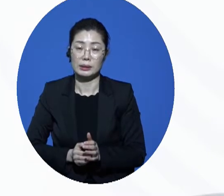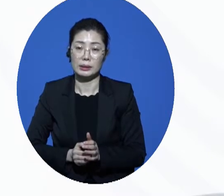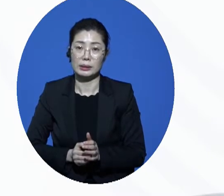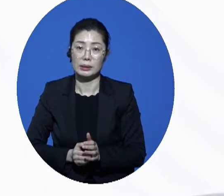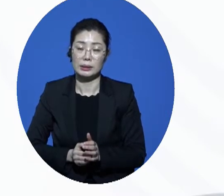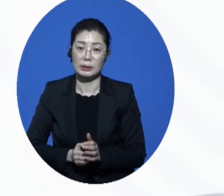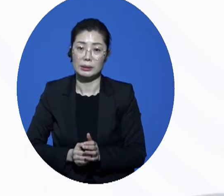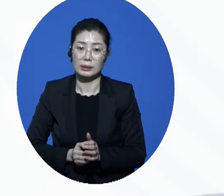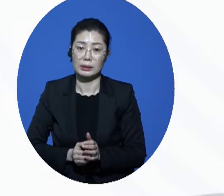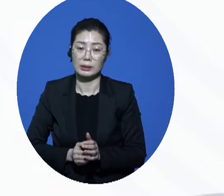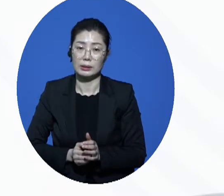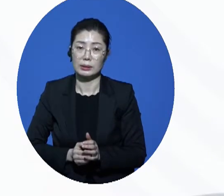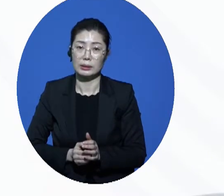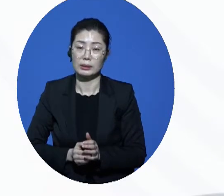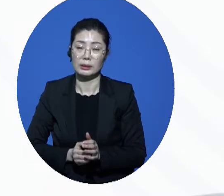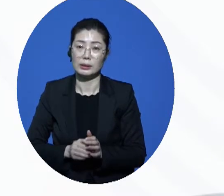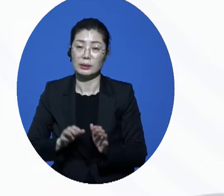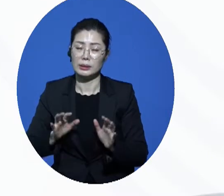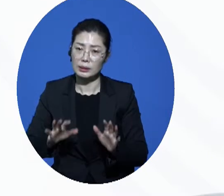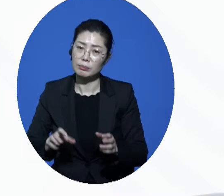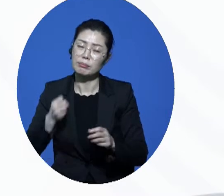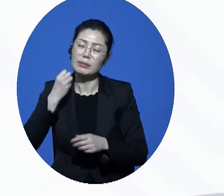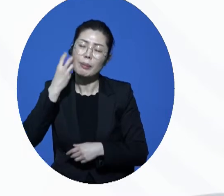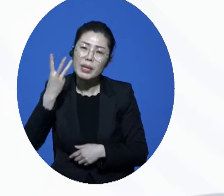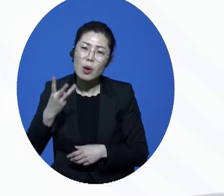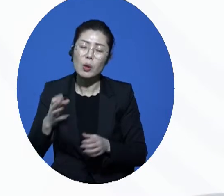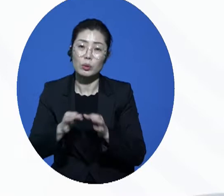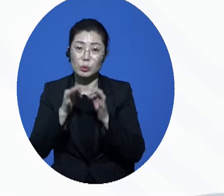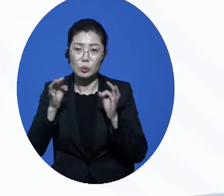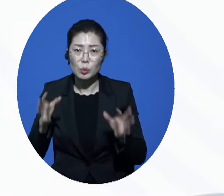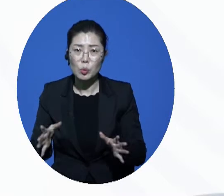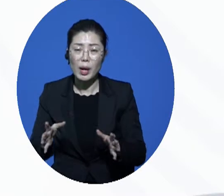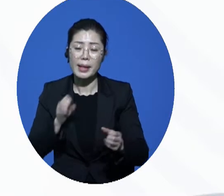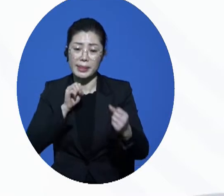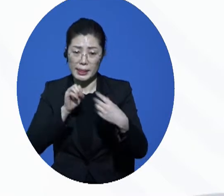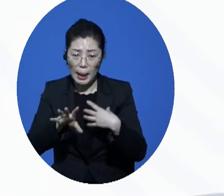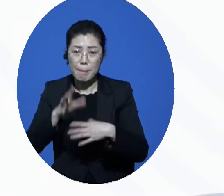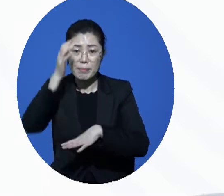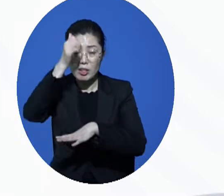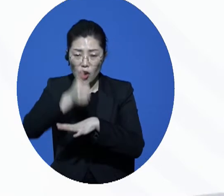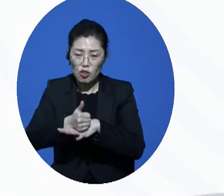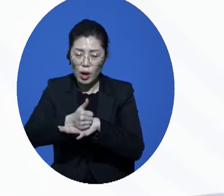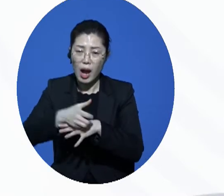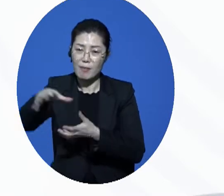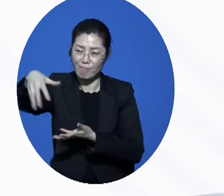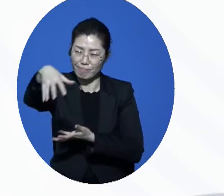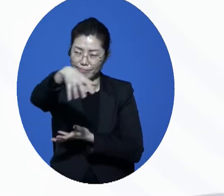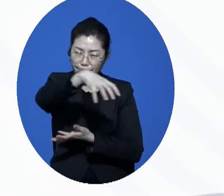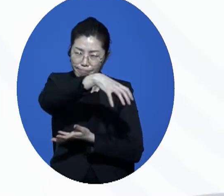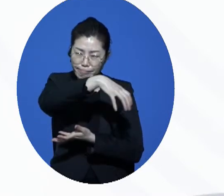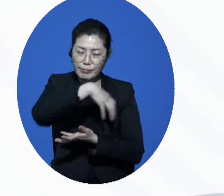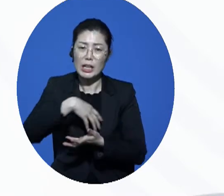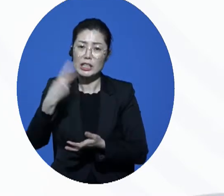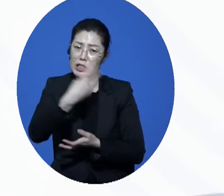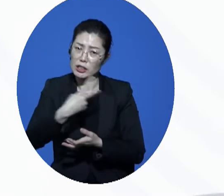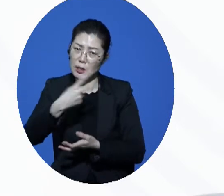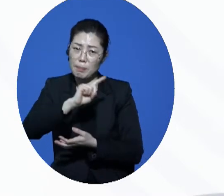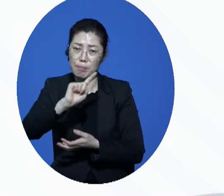네트워크 전역에 걸쳐서 배포가 되었습니다. 3개월 동안 응답 결과를 수집을 하였습니다.